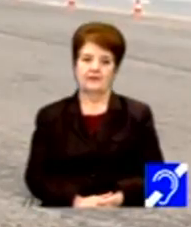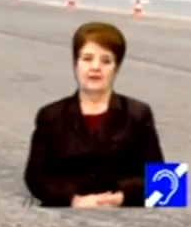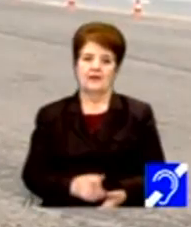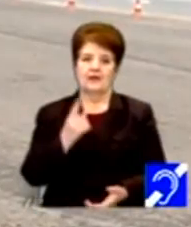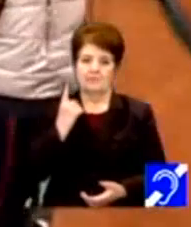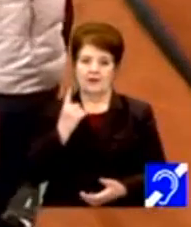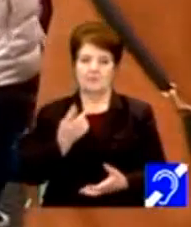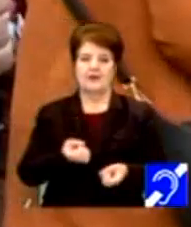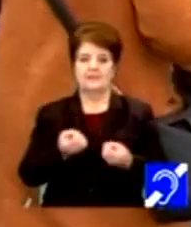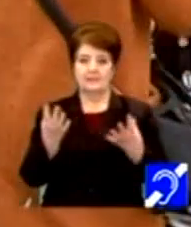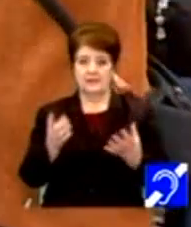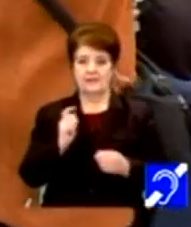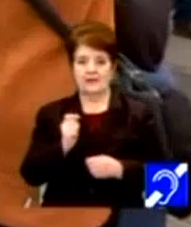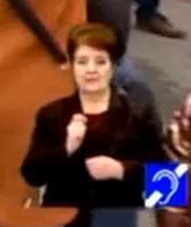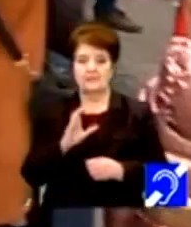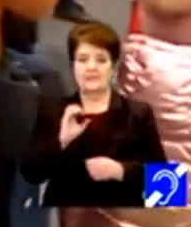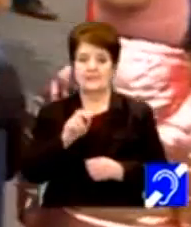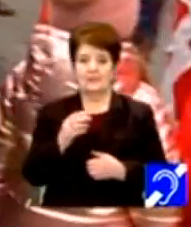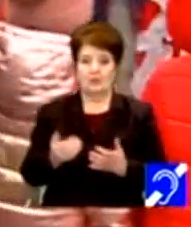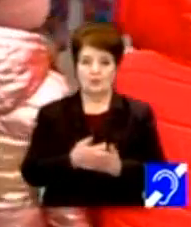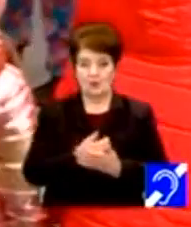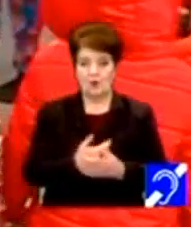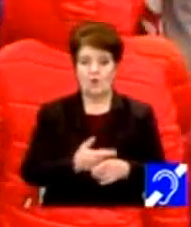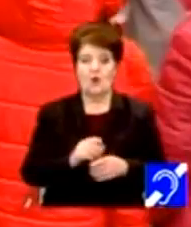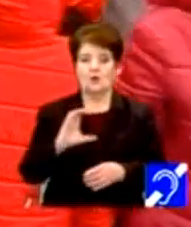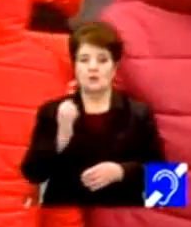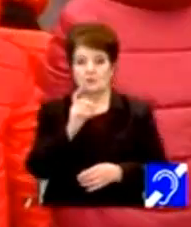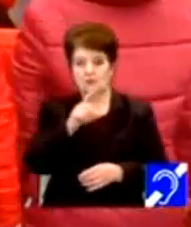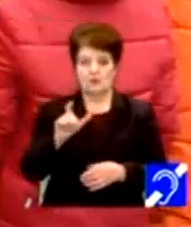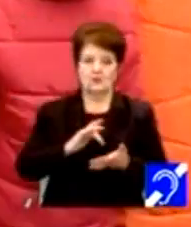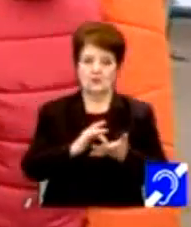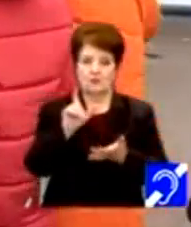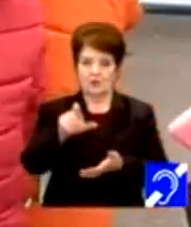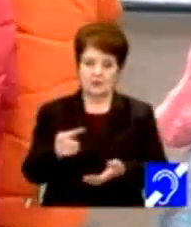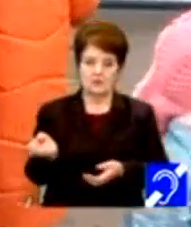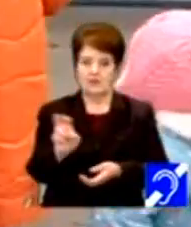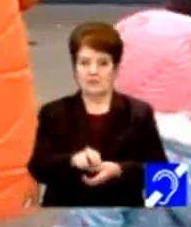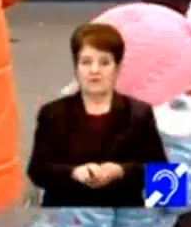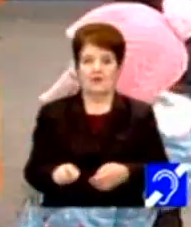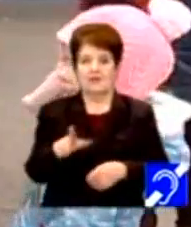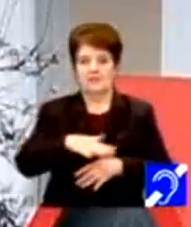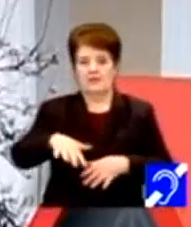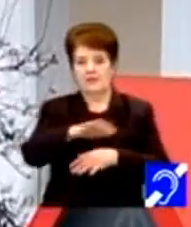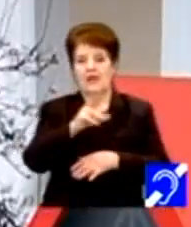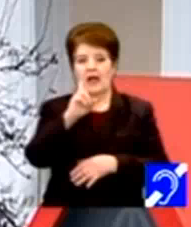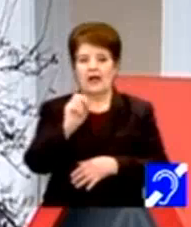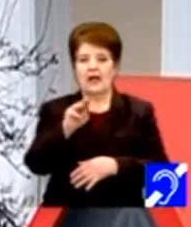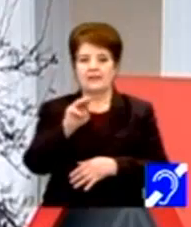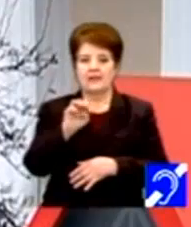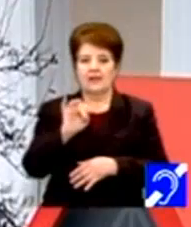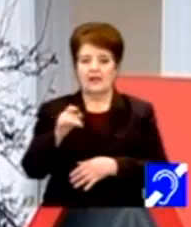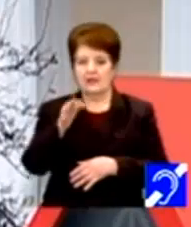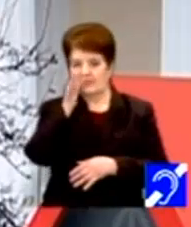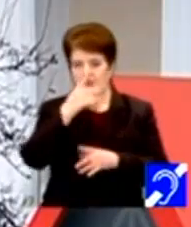În prima zi de Crăciun, pe stil nou, sute de localnici, dar și turiști au venit de dimineață în scoarul catedralei din Chișinău pentru